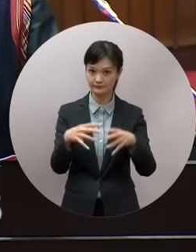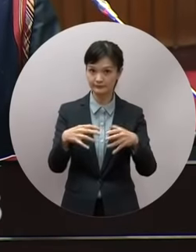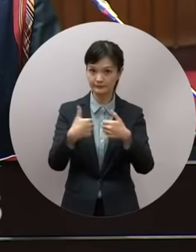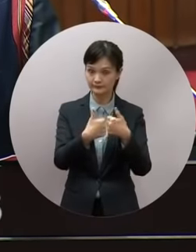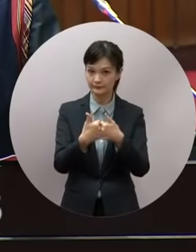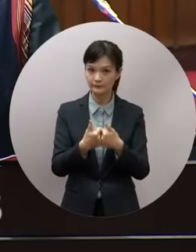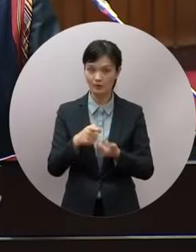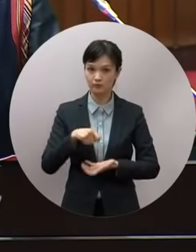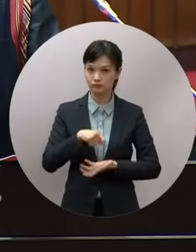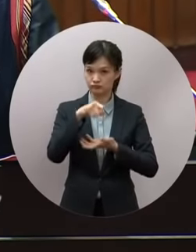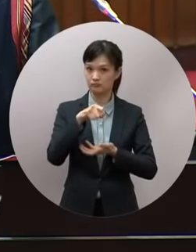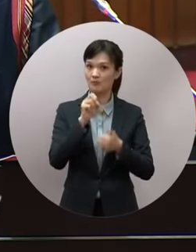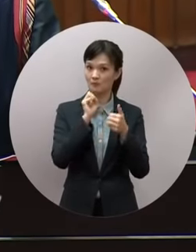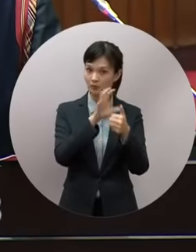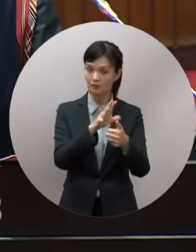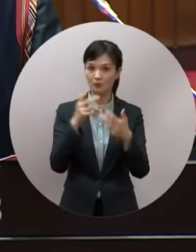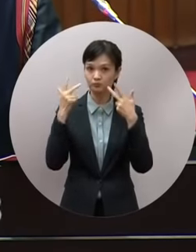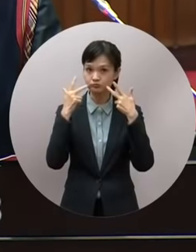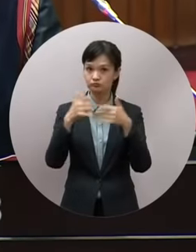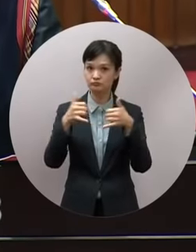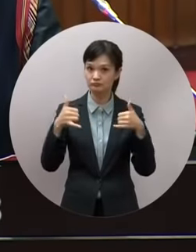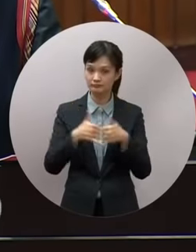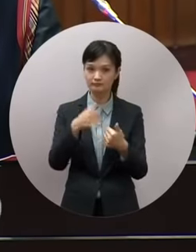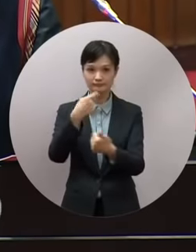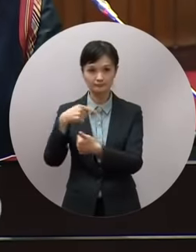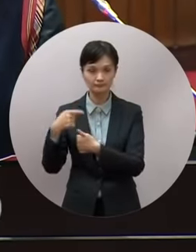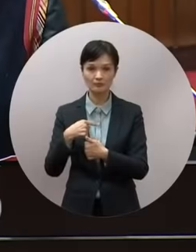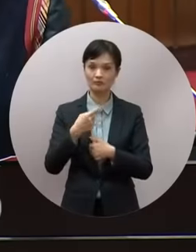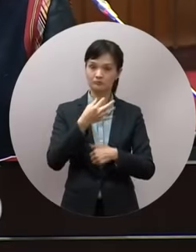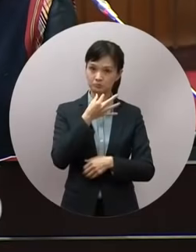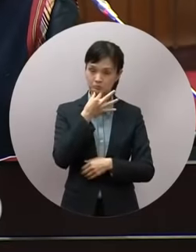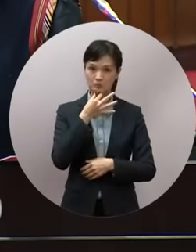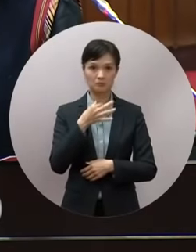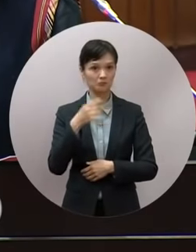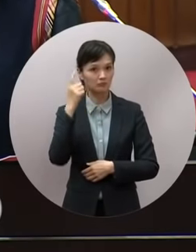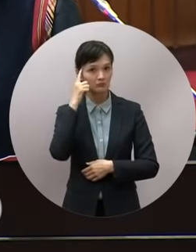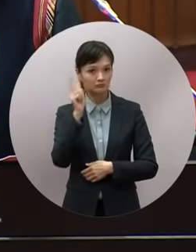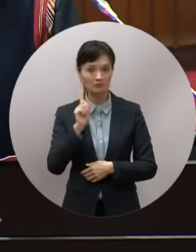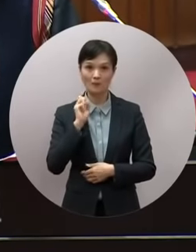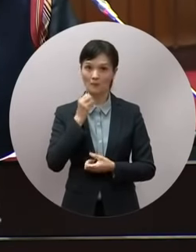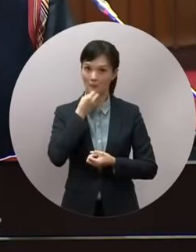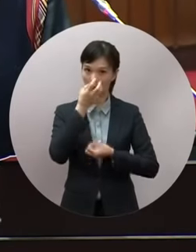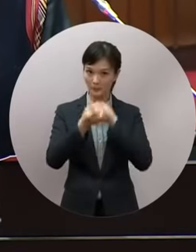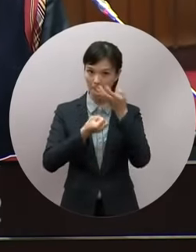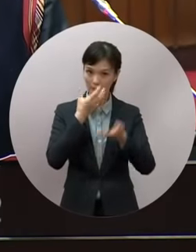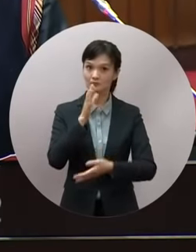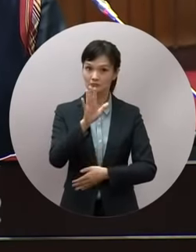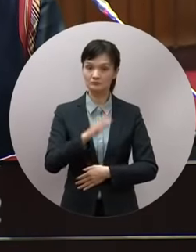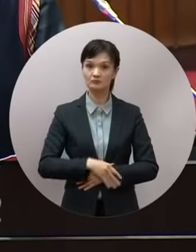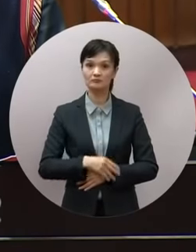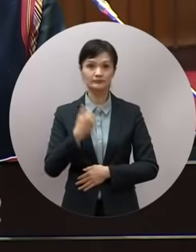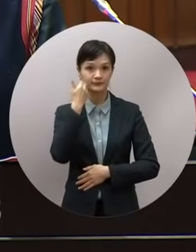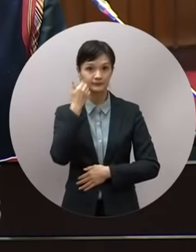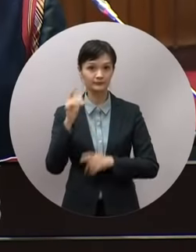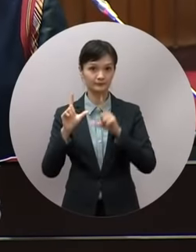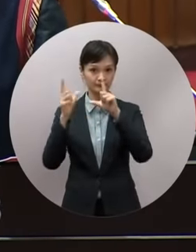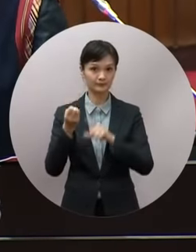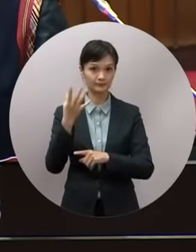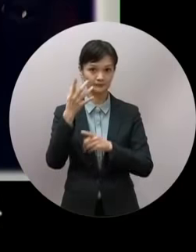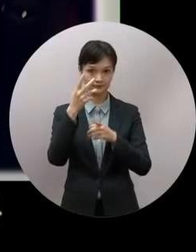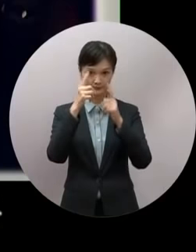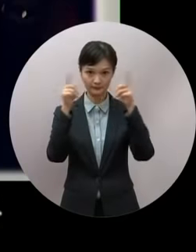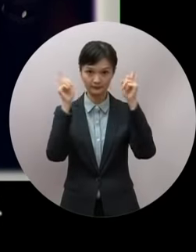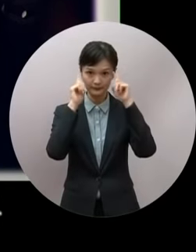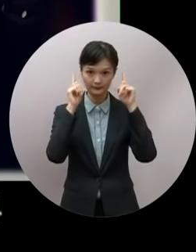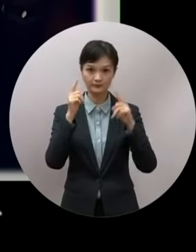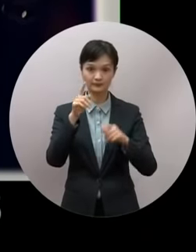有关原住民教育的感想、心得、疑虑、问题。我们来看一看有哪一些人。东华国立大学